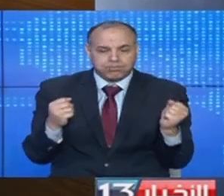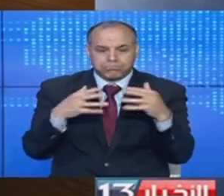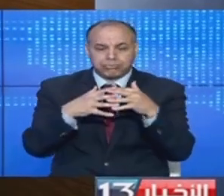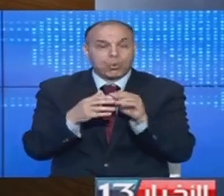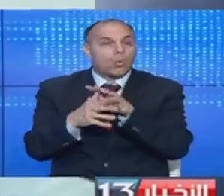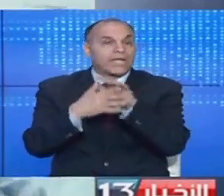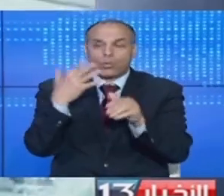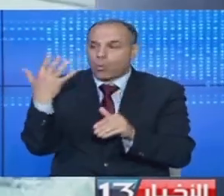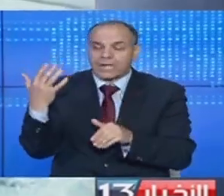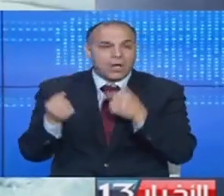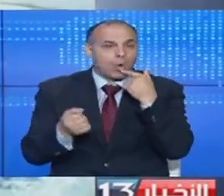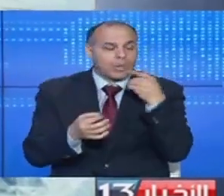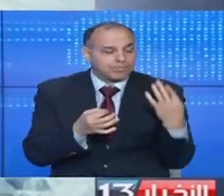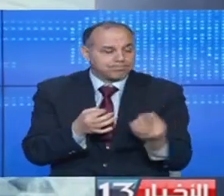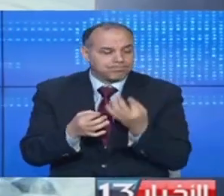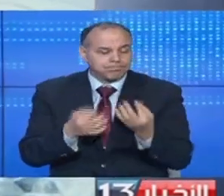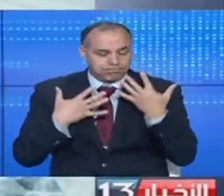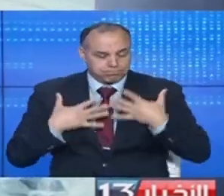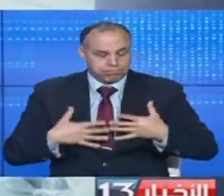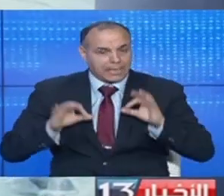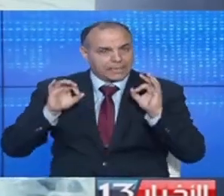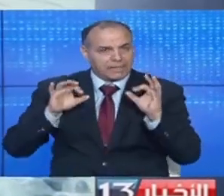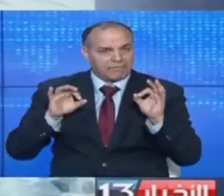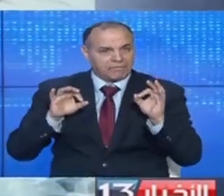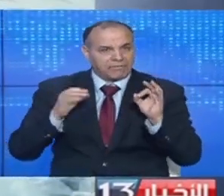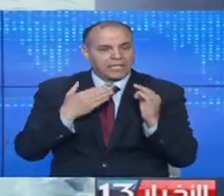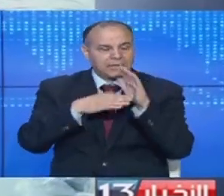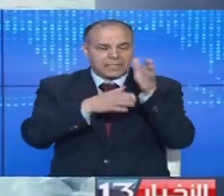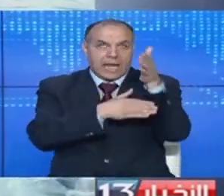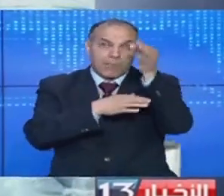يد واحده هي بصدد خياطه ثوب نقي يحمي الوطن.